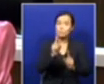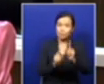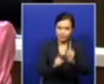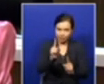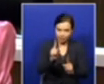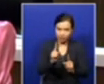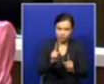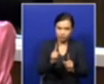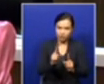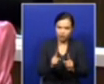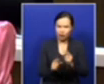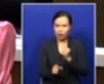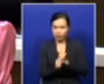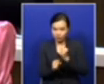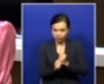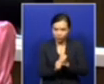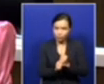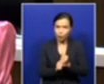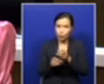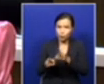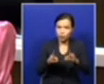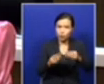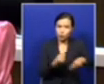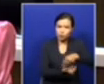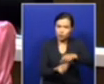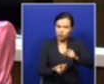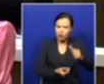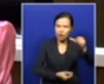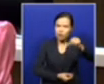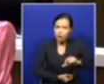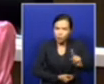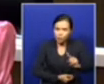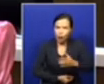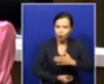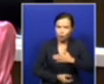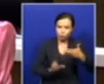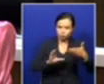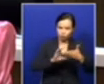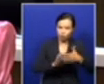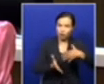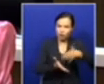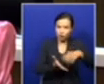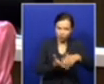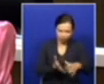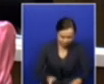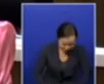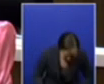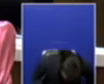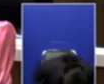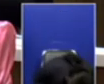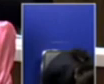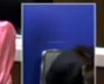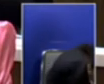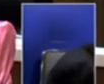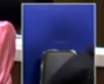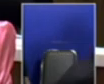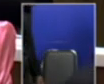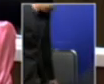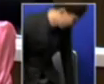าสิ่งที่ท่านทำมาเนี่ยท่านกำลังทำให้เศรษฐกิจย่ำแย่แบบไหนเดี๋ยวผมฉายต่อไปเรื่อยๆครับท่านประธานที่เค